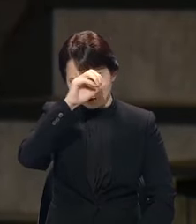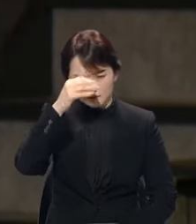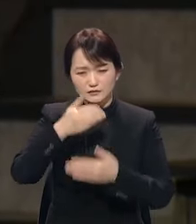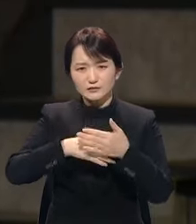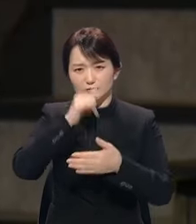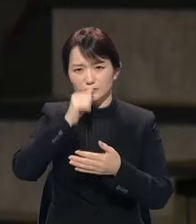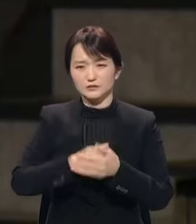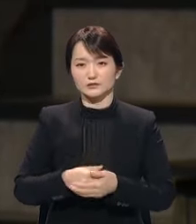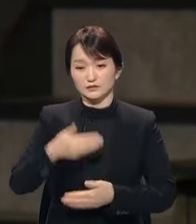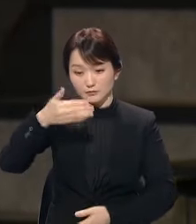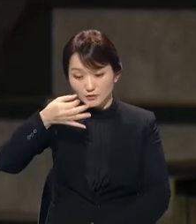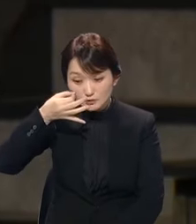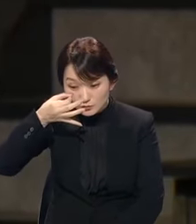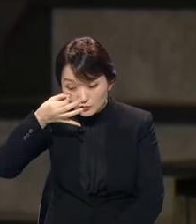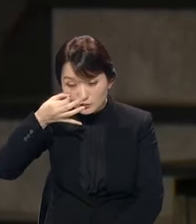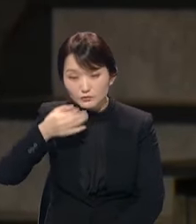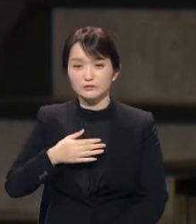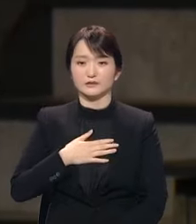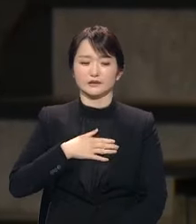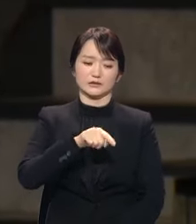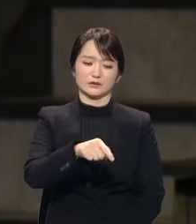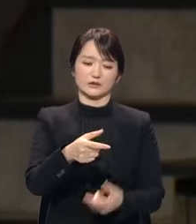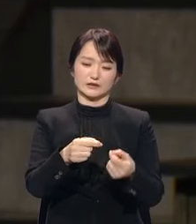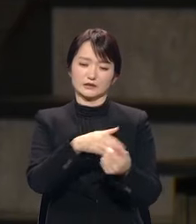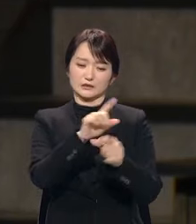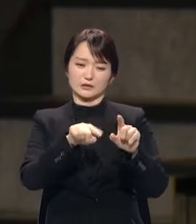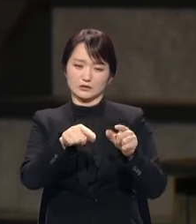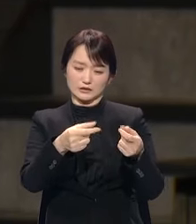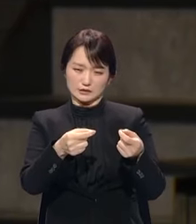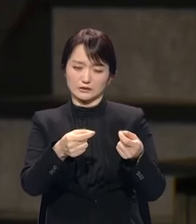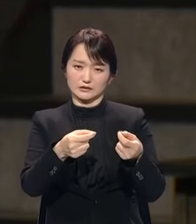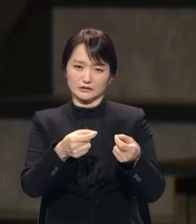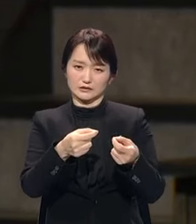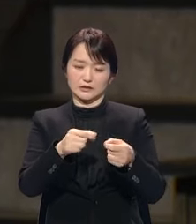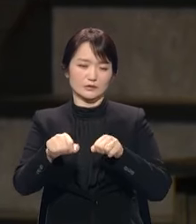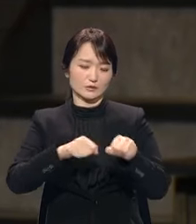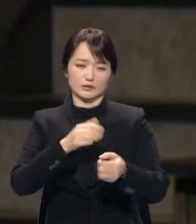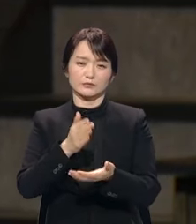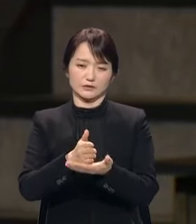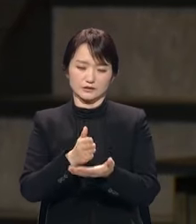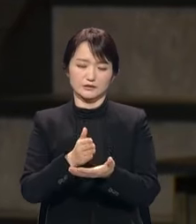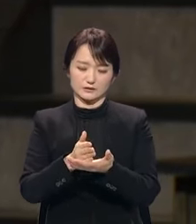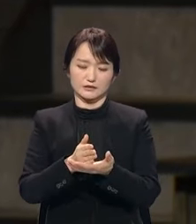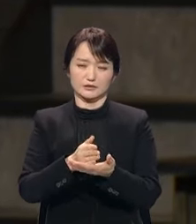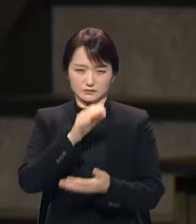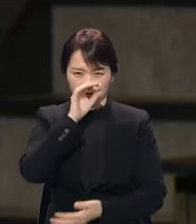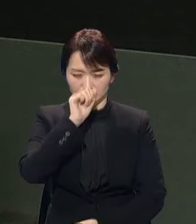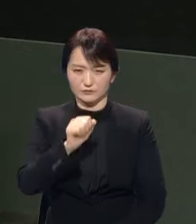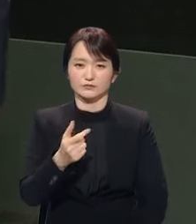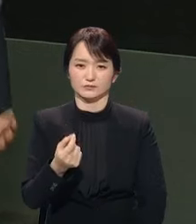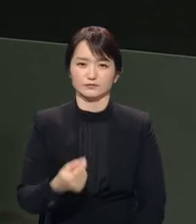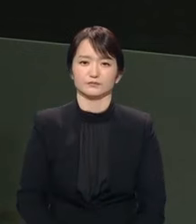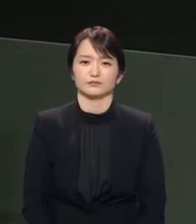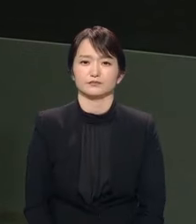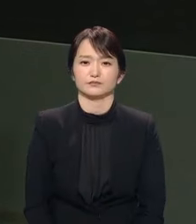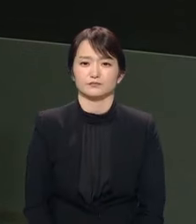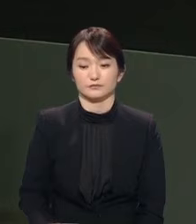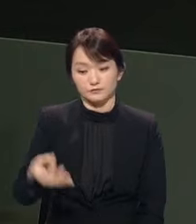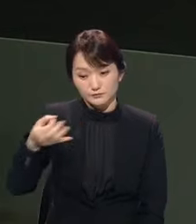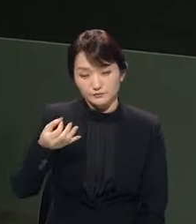객관적으로 보시고 나는 저런 상황에서 저렇게 하면 안 되겠다 이렇게 생각하시는 게 좋을 것 같습니다. 자, 일단 뭐 판단은 우리 가족 여러분들의